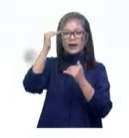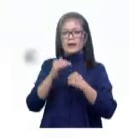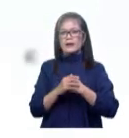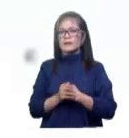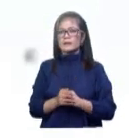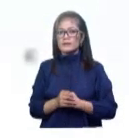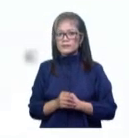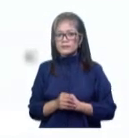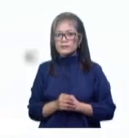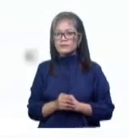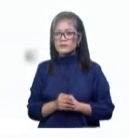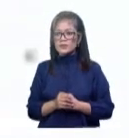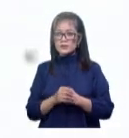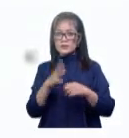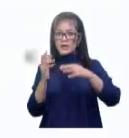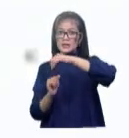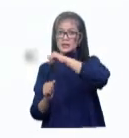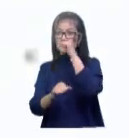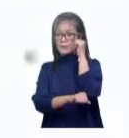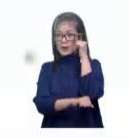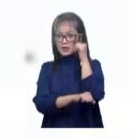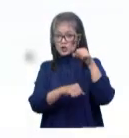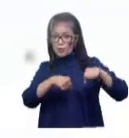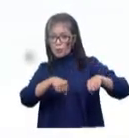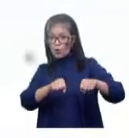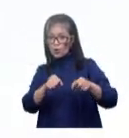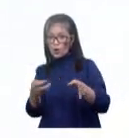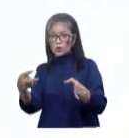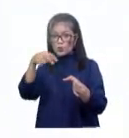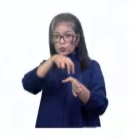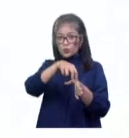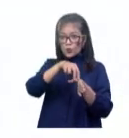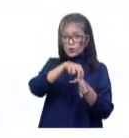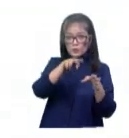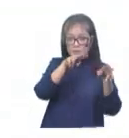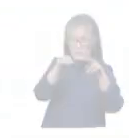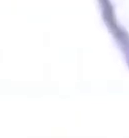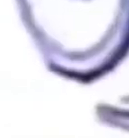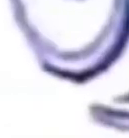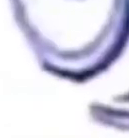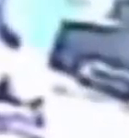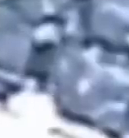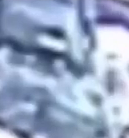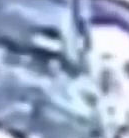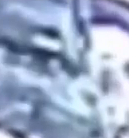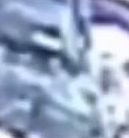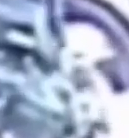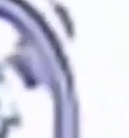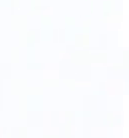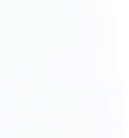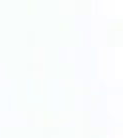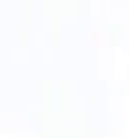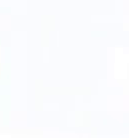nampak berhenti di depan toko dengan sepeda motor. Usai memastikan situasi sepi, salah satu pelaku turun dari motor membawa 5 papan